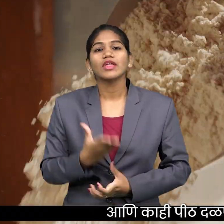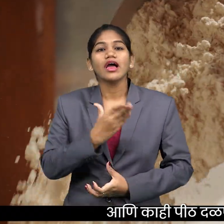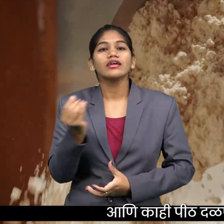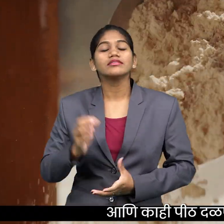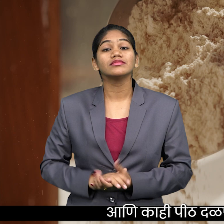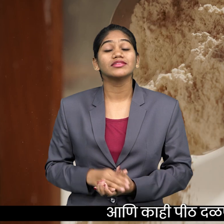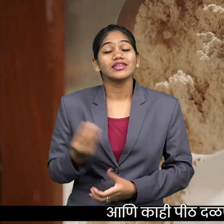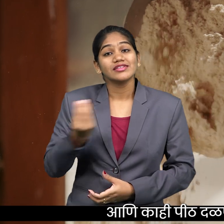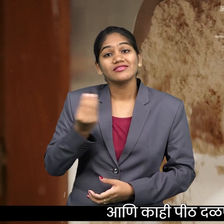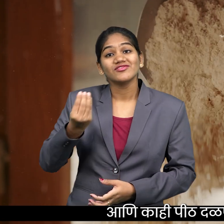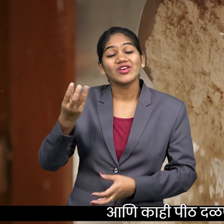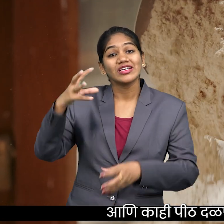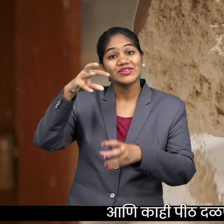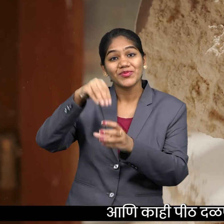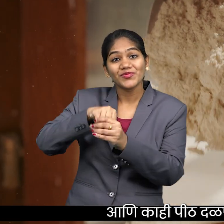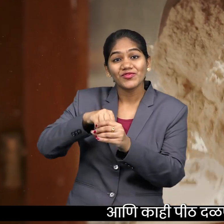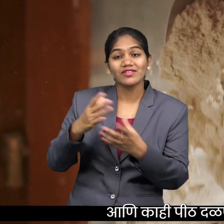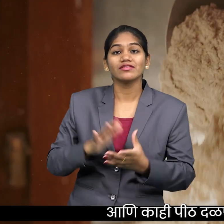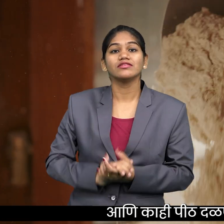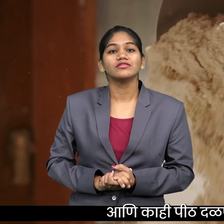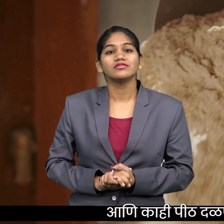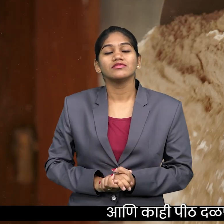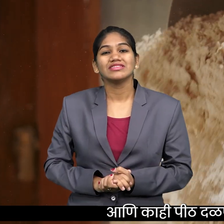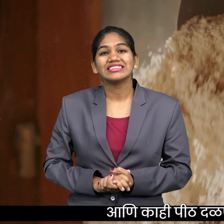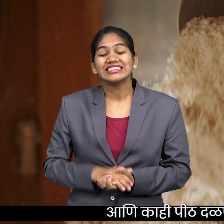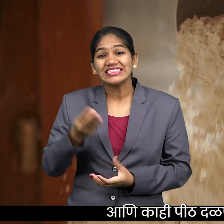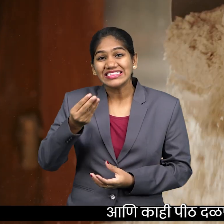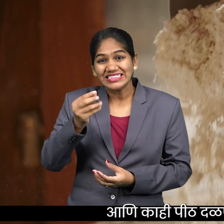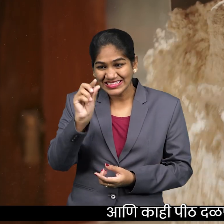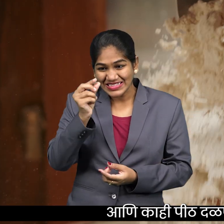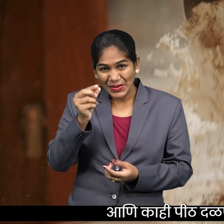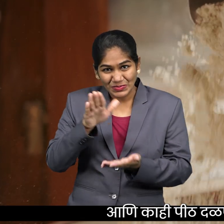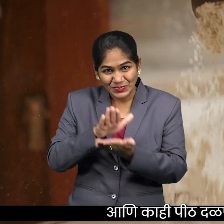आणि काही पीठ दळणे आणि व्यापारात गुंतलेले आहेत.